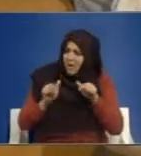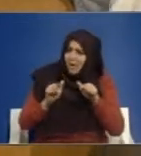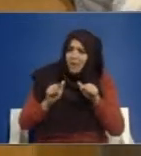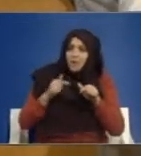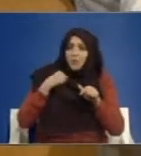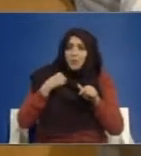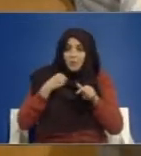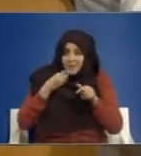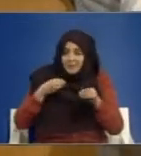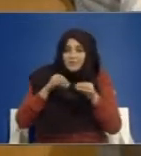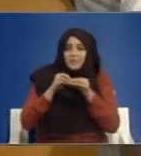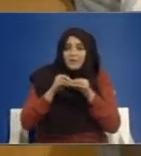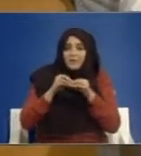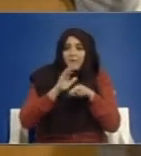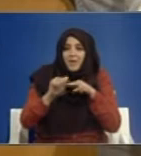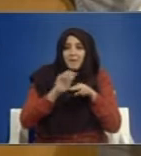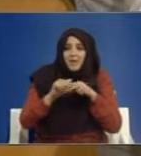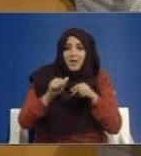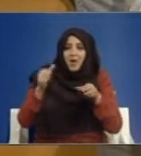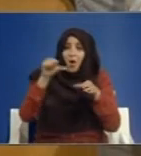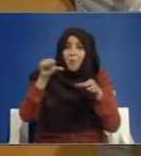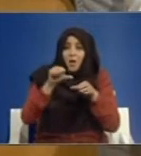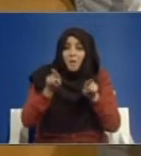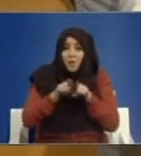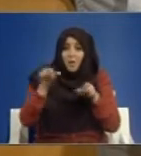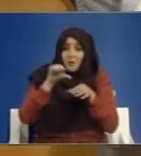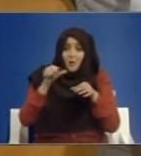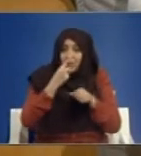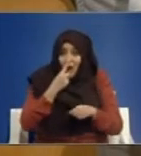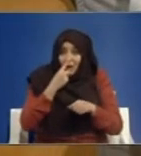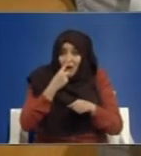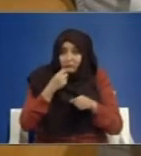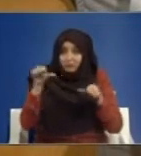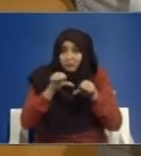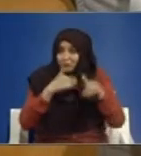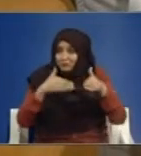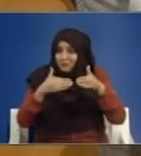أقبلت زودها بالطاعة، عمر لها، استفيد